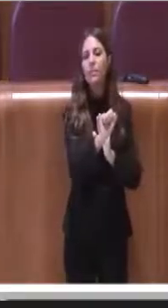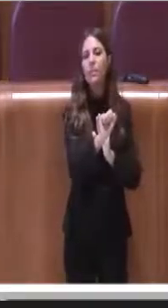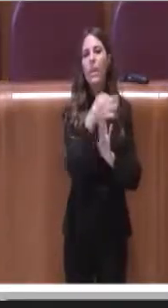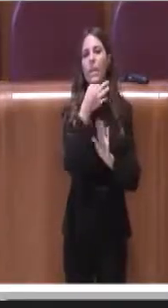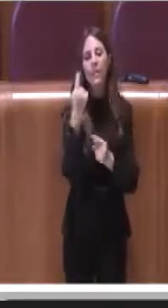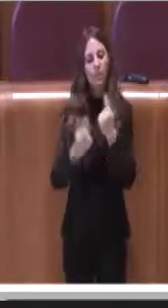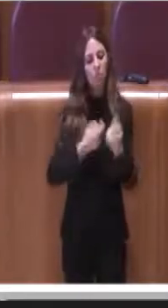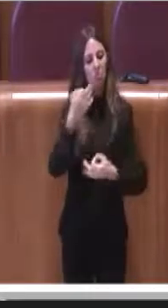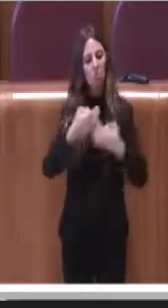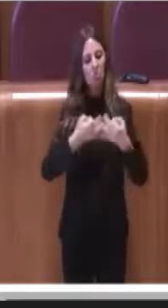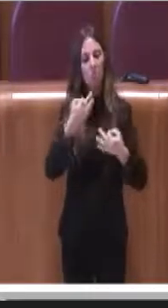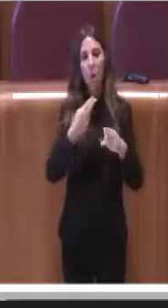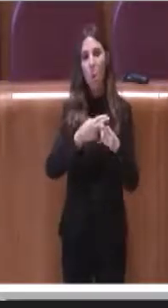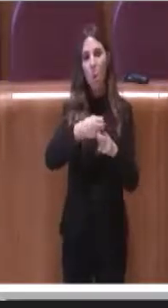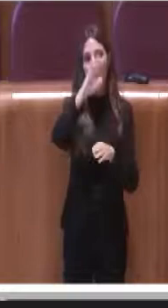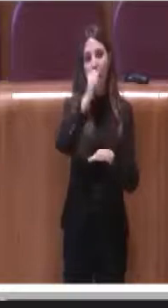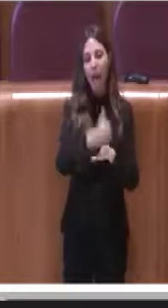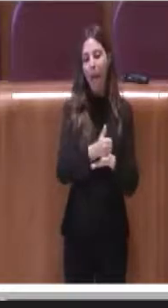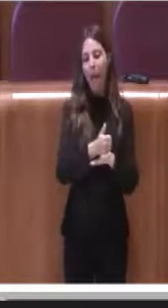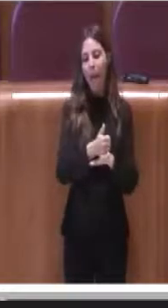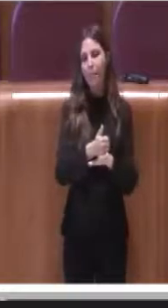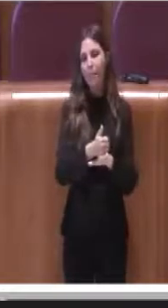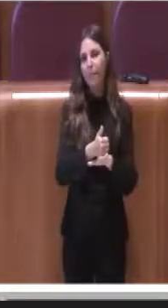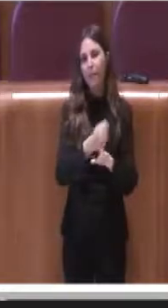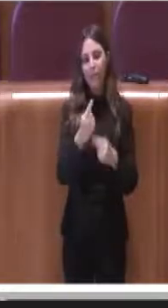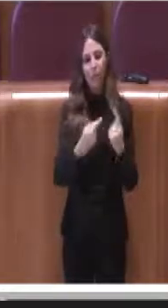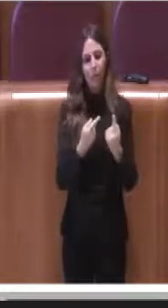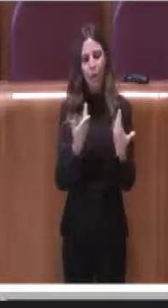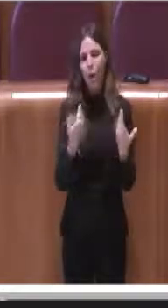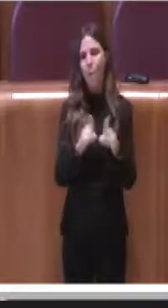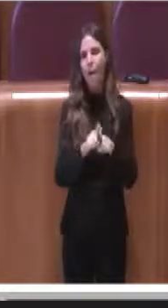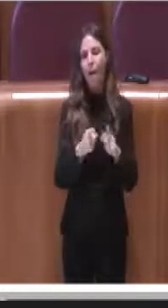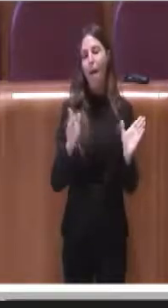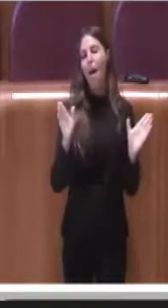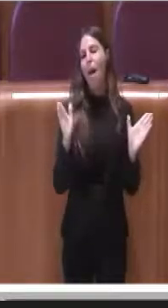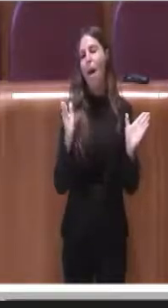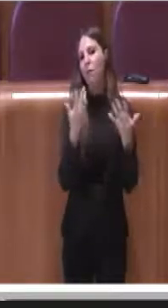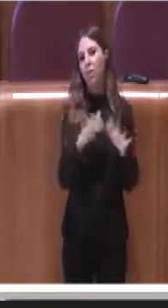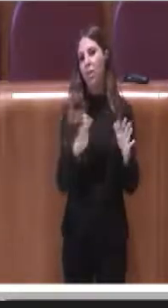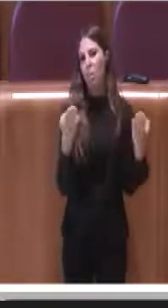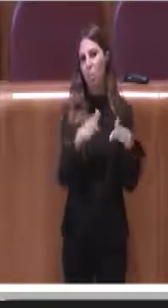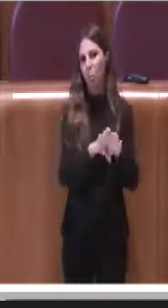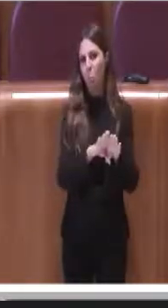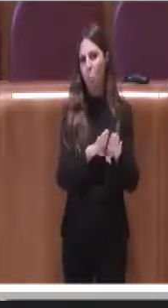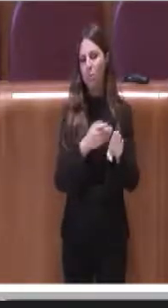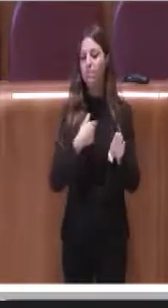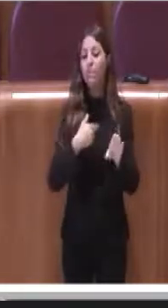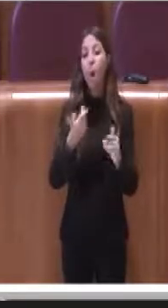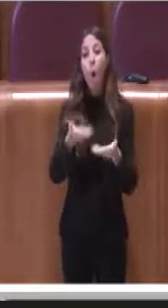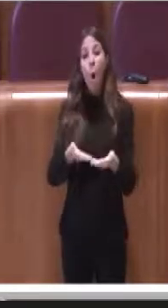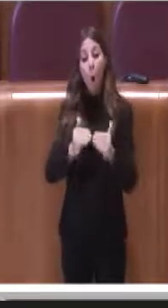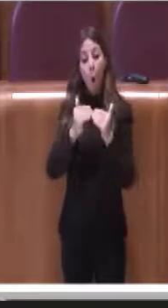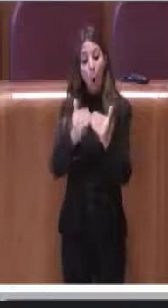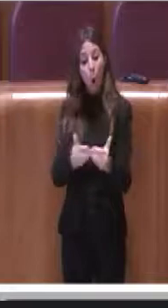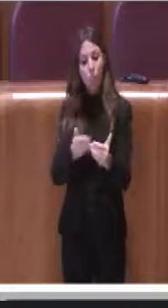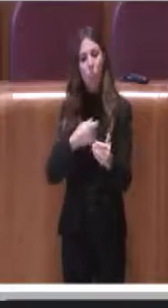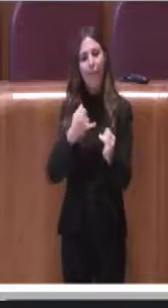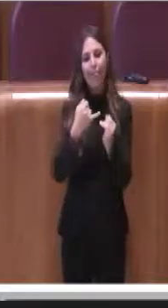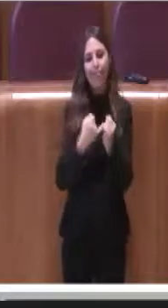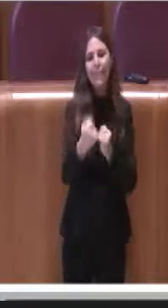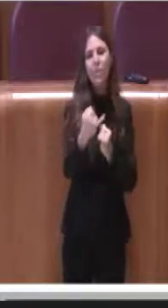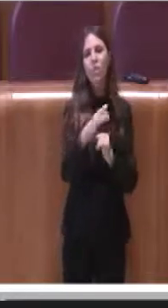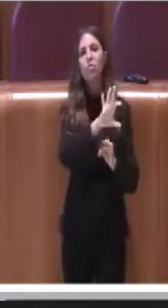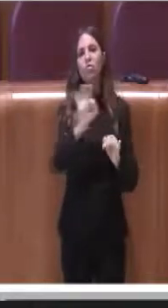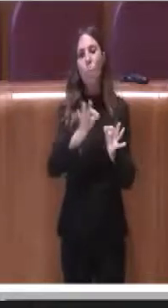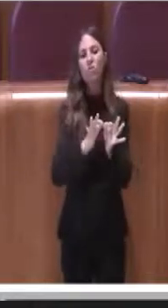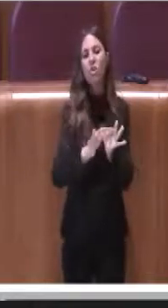giurisdizionale, almeno per Roma Capitale, si chiude in quel frangente. Ora passiamo al discorso di oggi. Il distanziometro inserito di 500